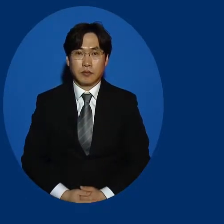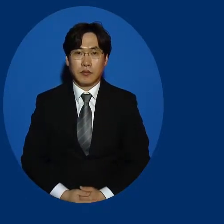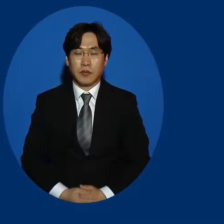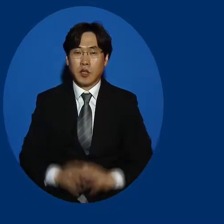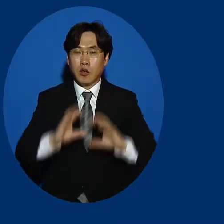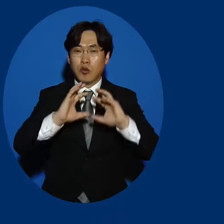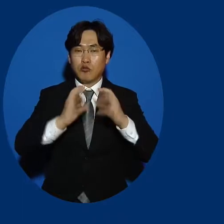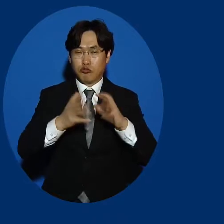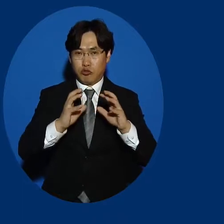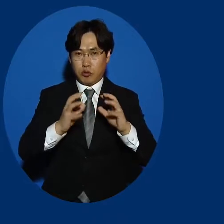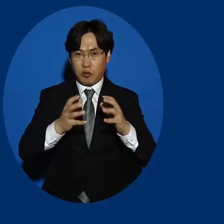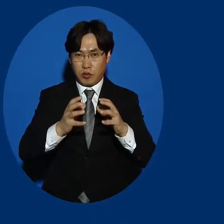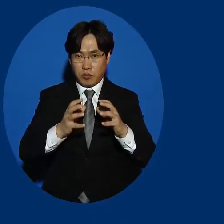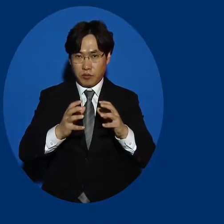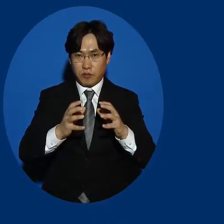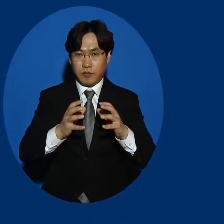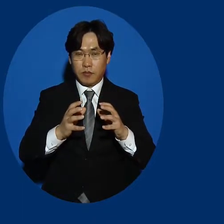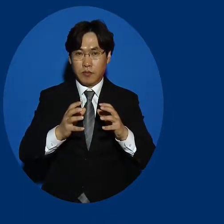국가가